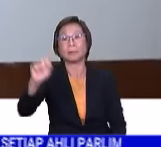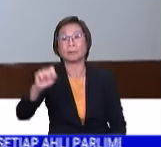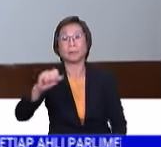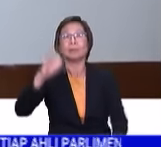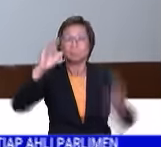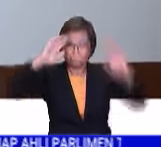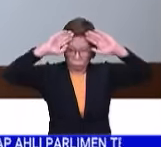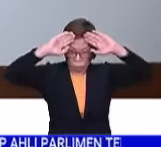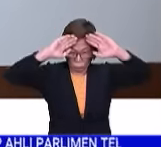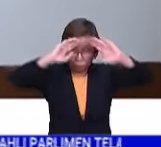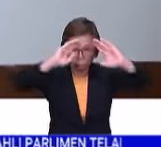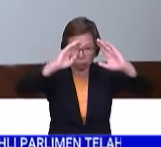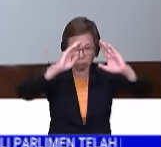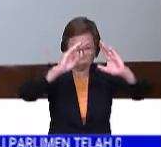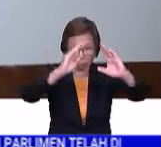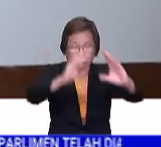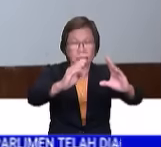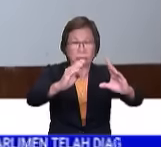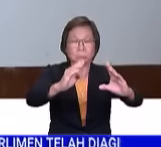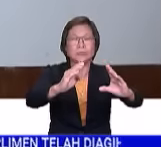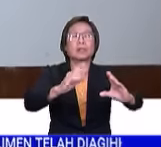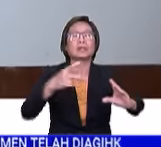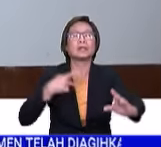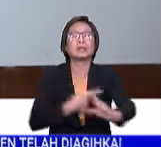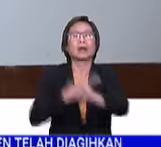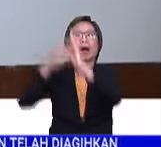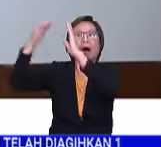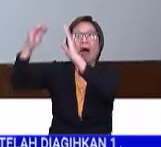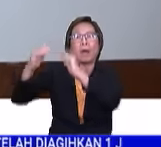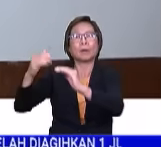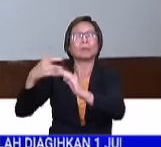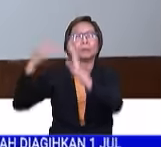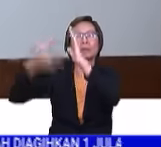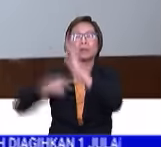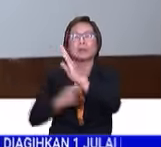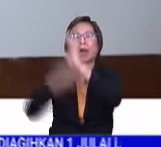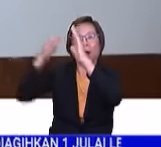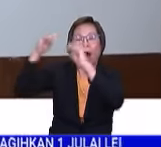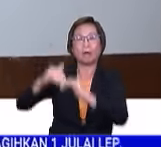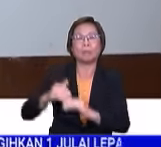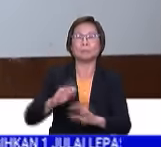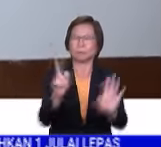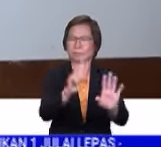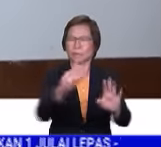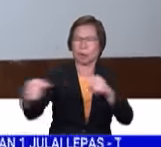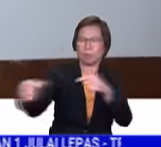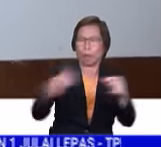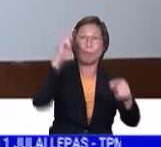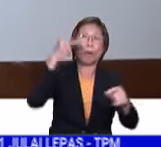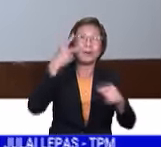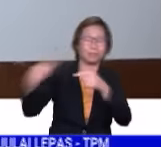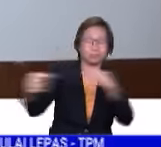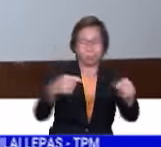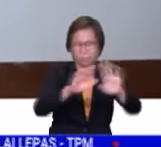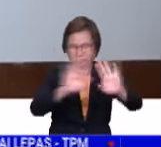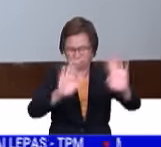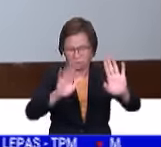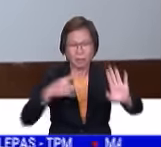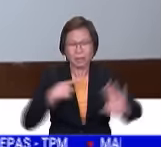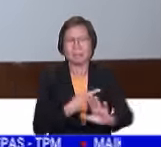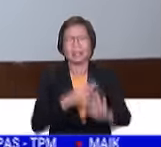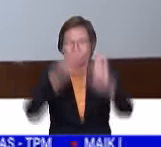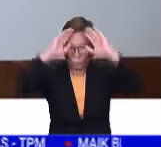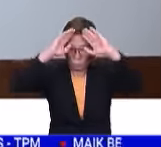tumpuan. Kita akan harap bahawa kita akan kurang berpolitik dan lebih beri tumpuan kepada